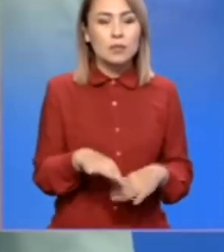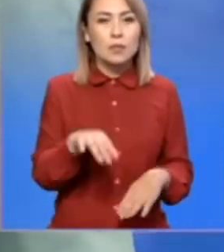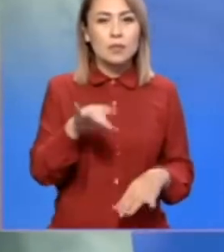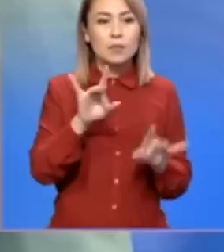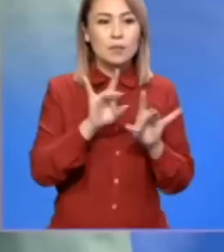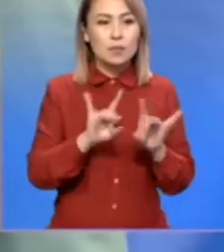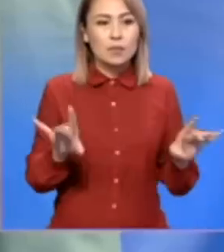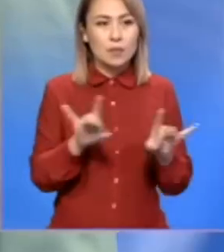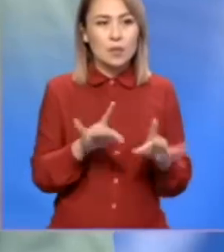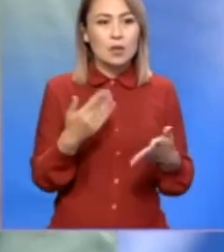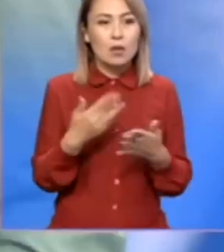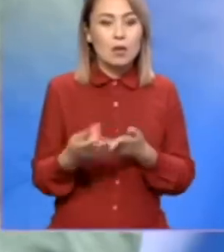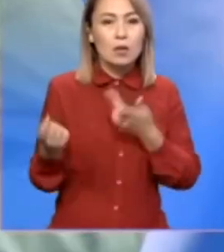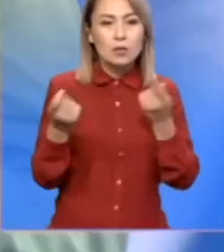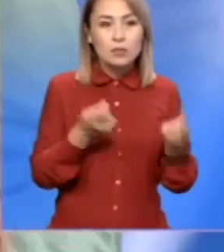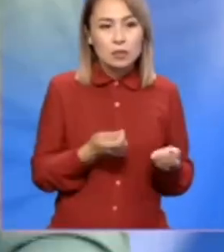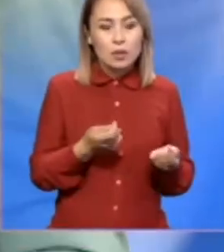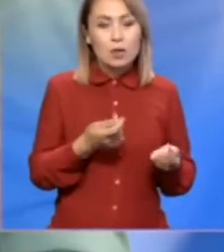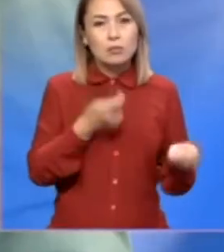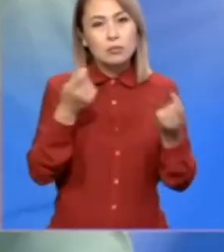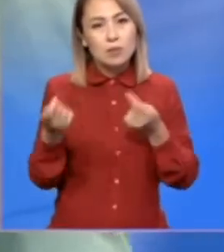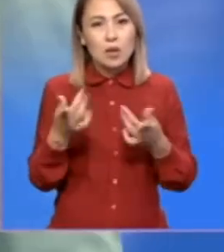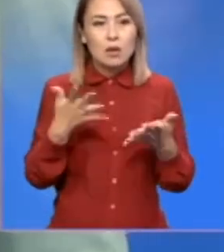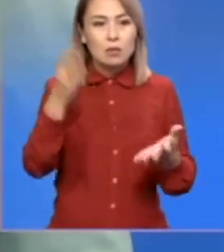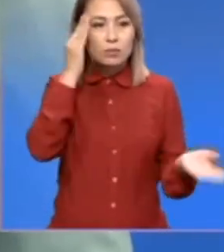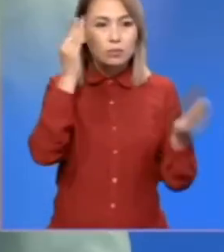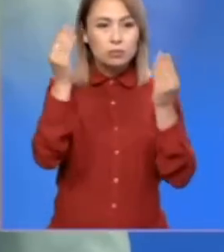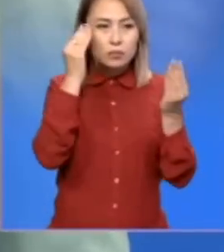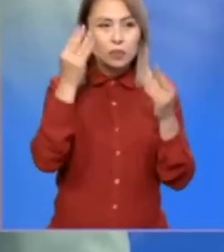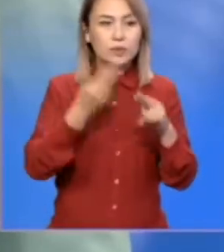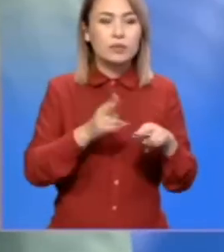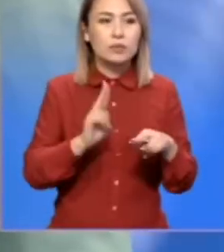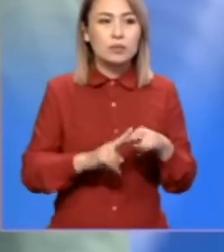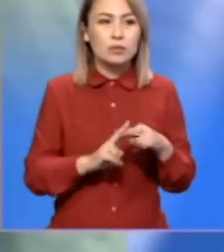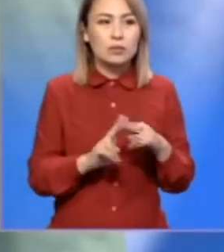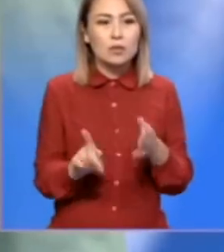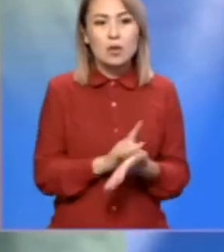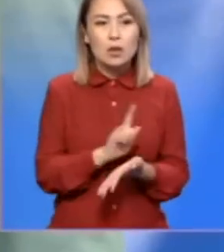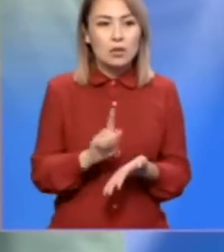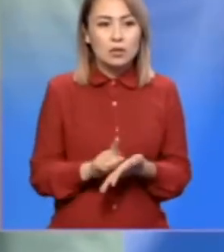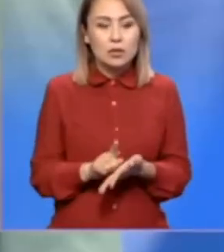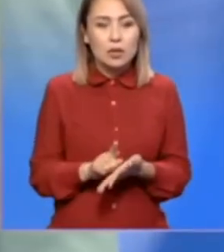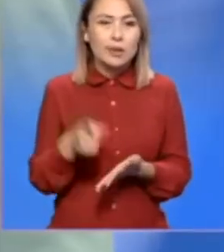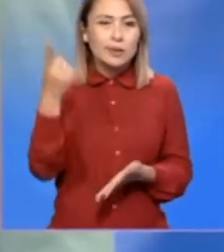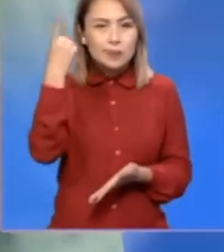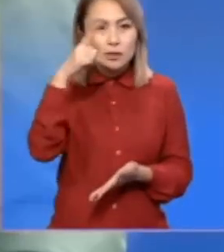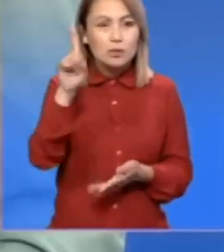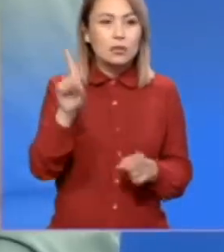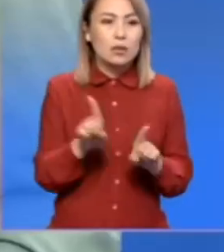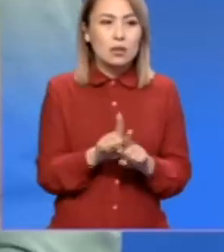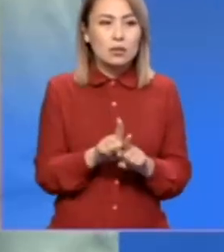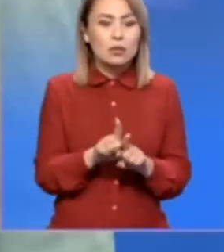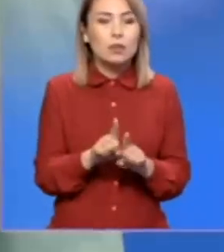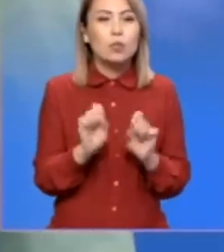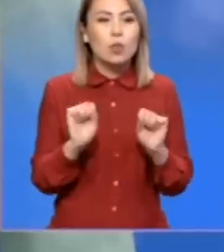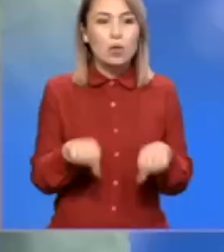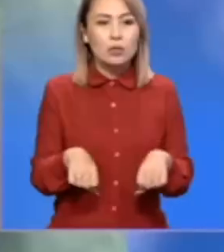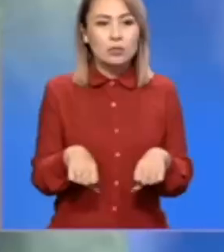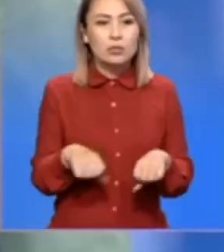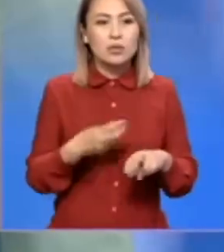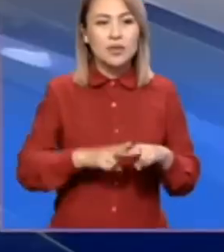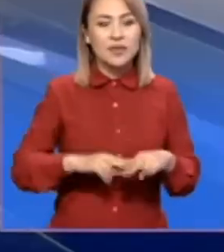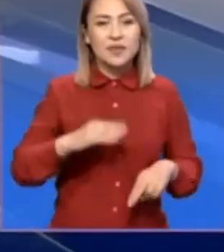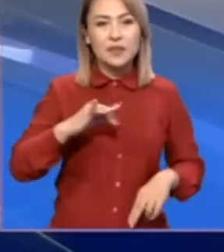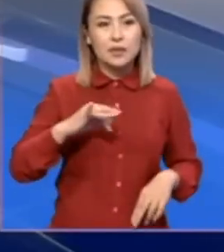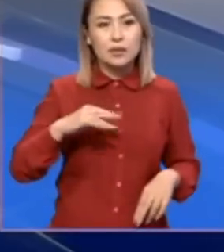пікірлер, мына жаққа тассақ қалай болады, мына жаққа тассақ қалай болады, бұл әрине идея ретінде қонымды, бірақ